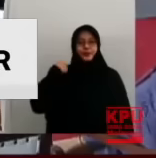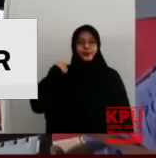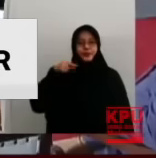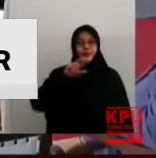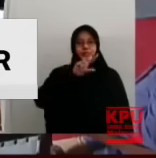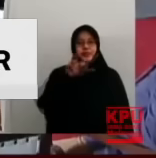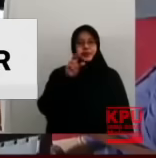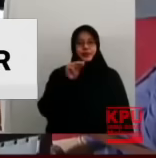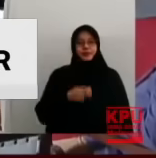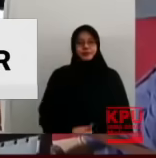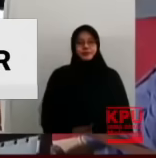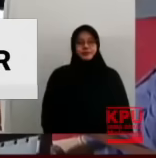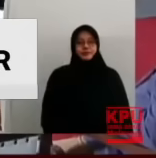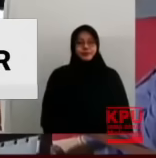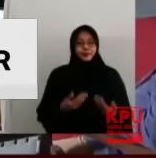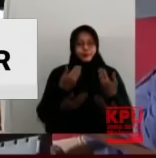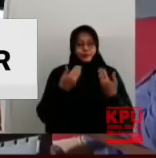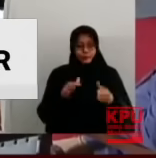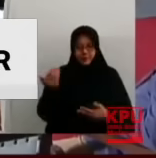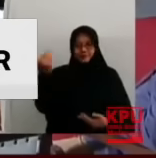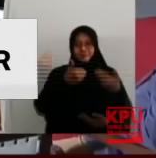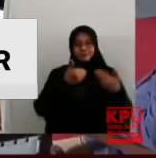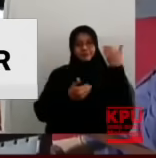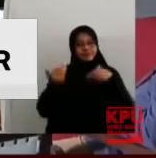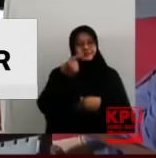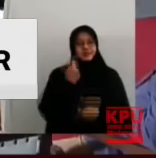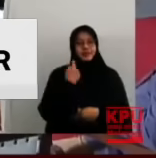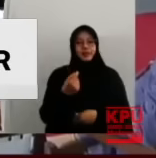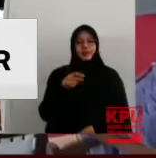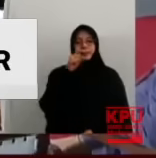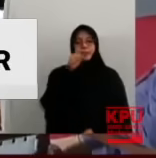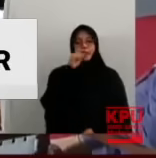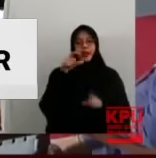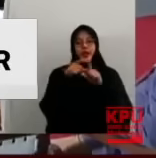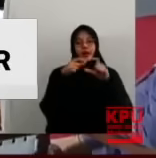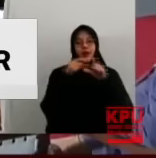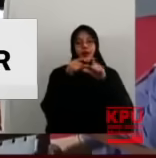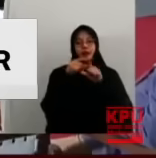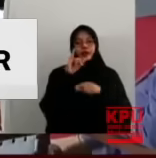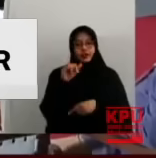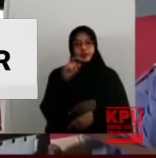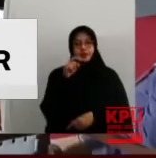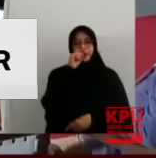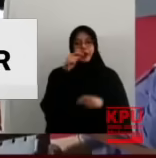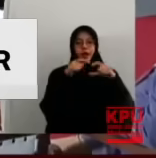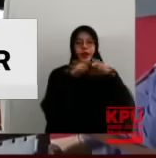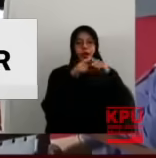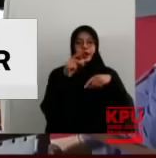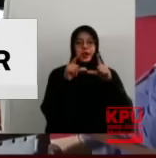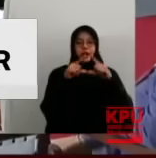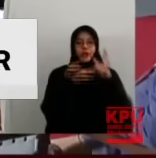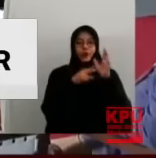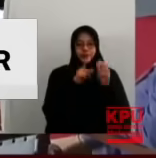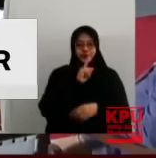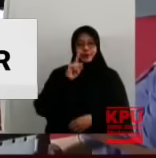Barat yang sudah hadir bersama kita Kang Dedi dan Kang Erwan dan Insyaallah kami mengharapkan